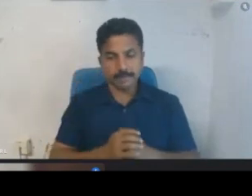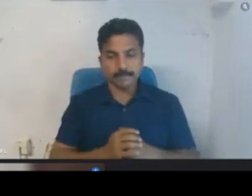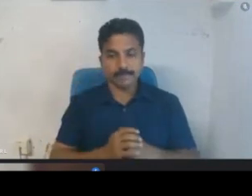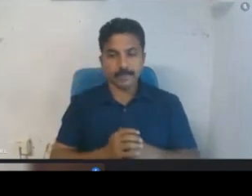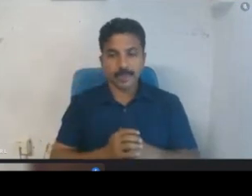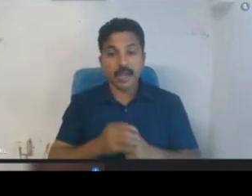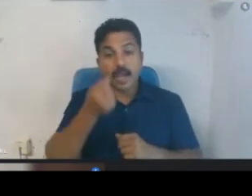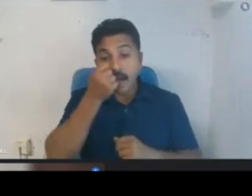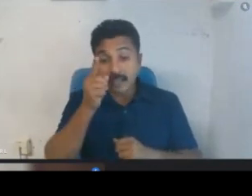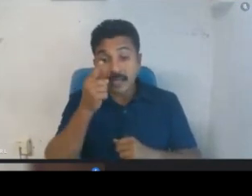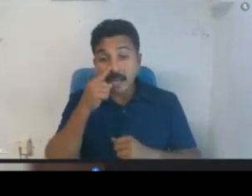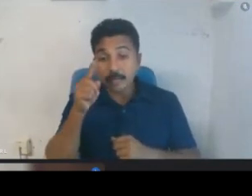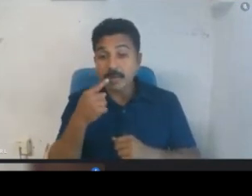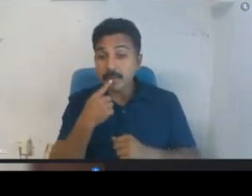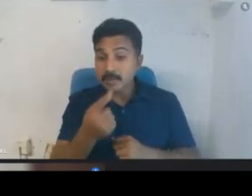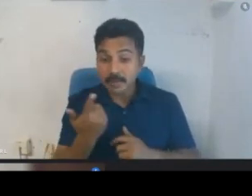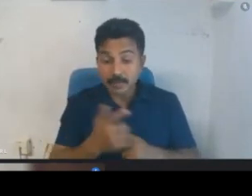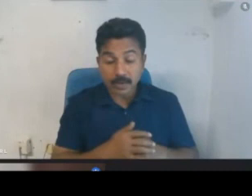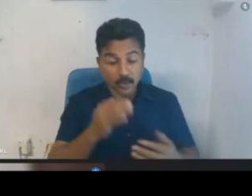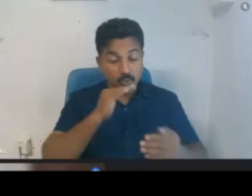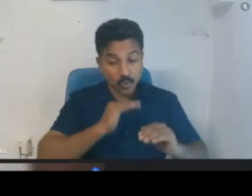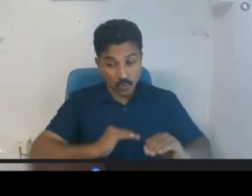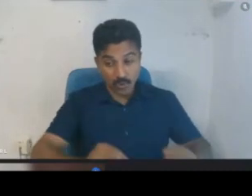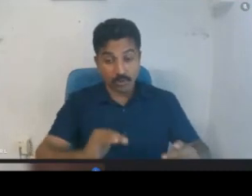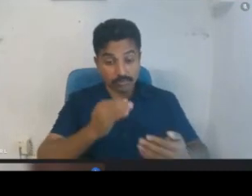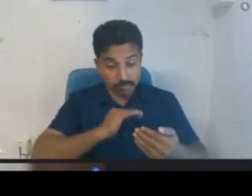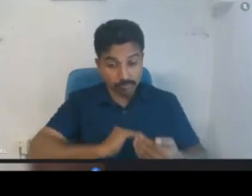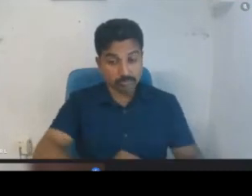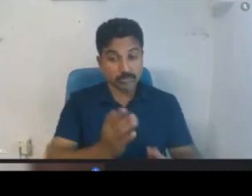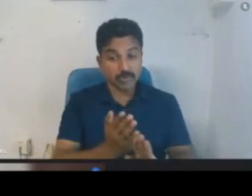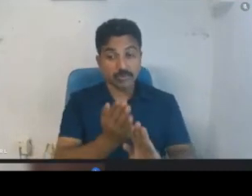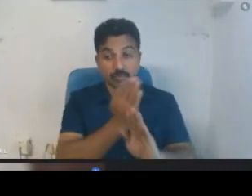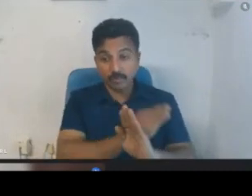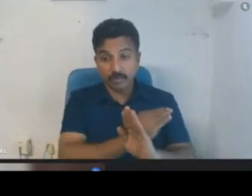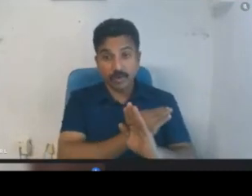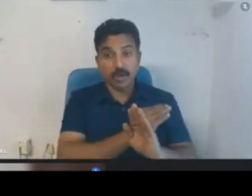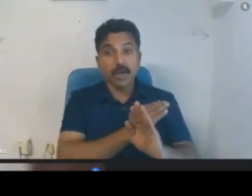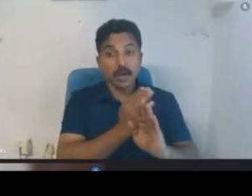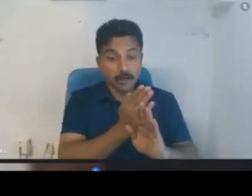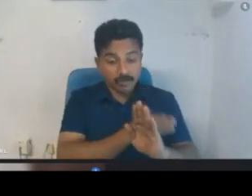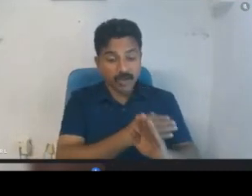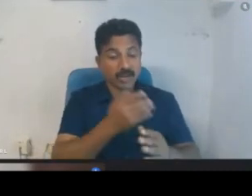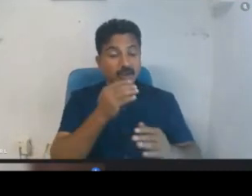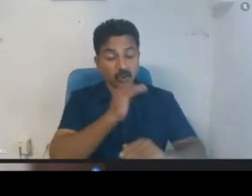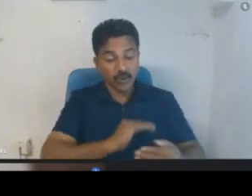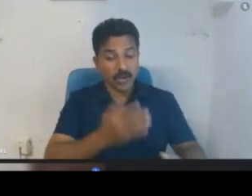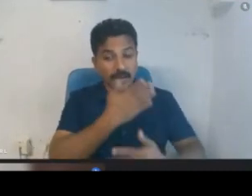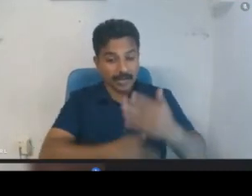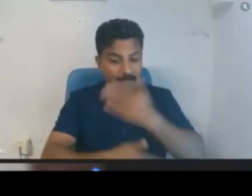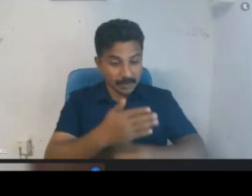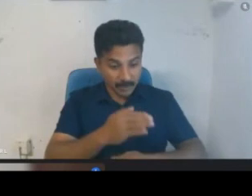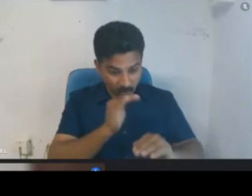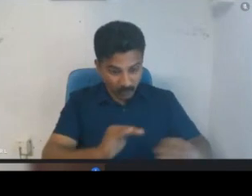തന്നെ അച്ഛനമ്മ എന്ന് പറയുമ്പോൾ നമ്മൾ കുഞ്ഞ് ജനിക്കുന്നതിന് മുമ്പ് ഒരിക്കലും ഒരു ഭിന്നശേഷി കുട്ടിയുടെ അച്ഛനും അമ്മയും ആകണം